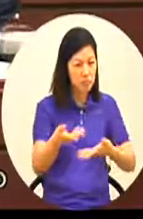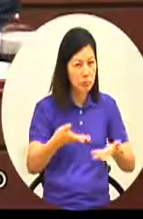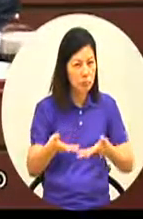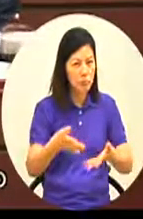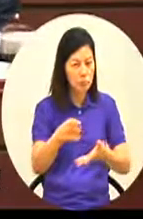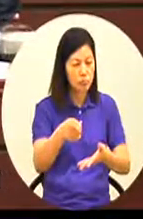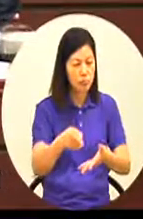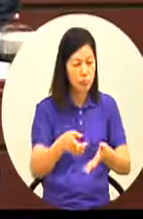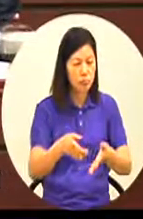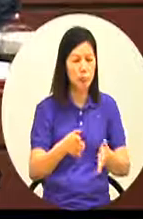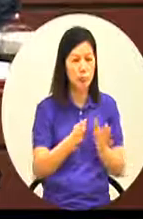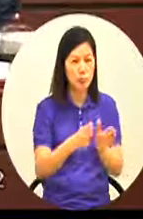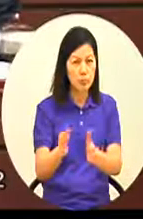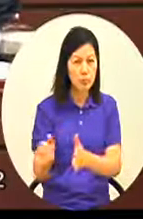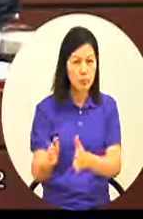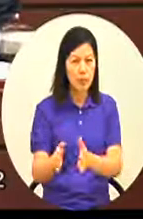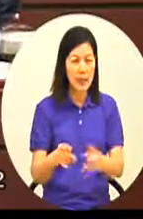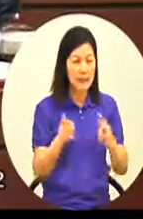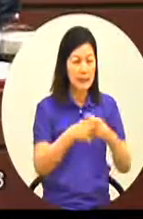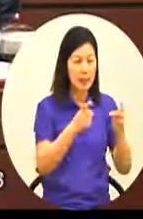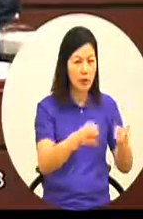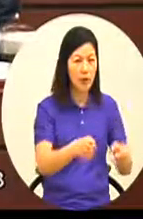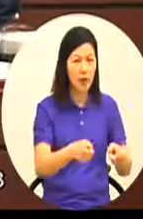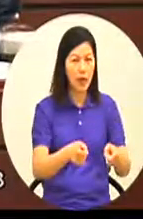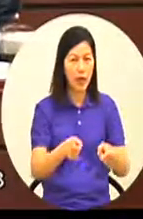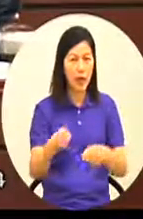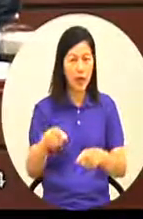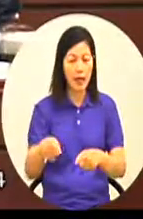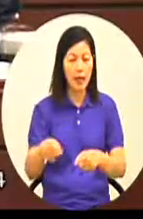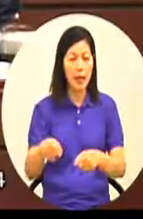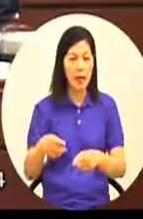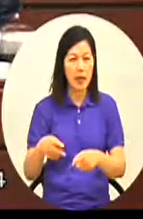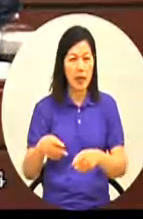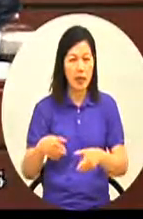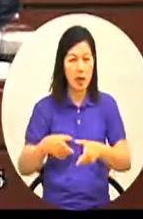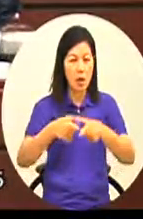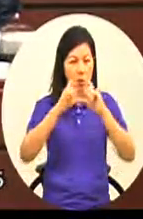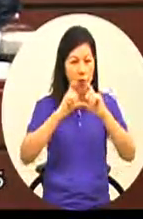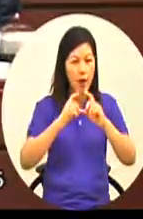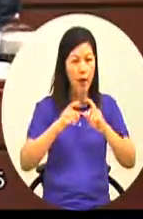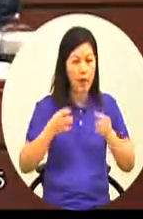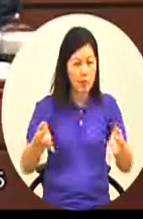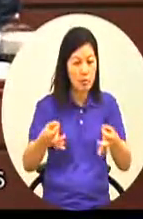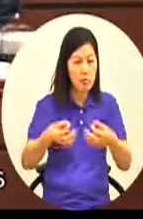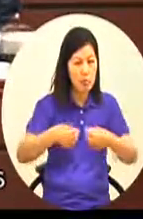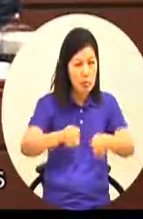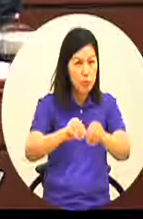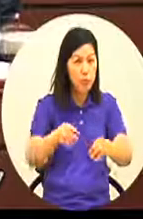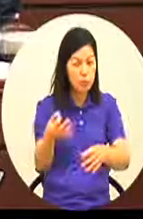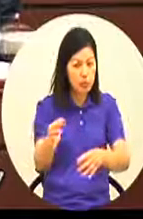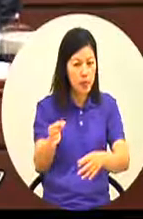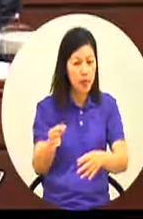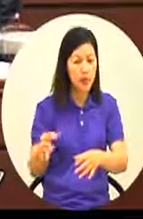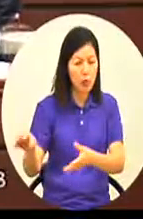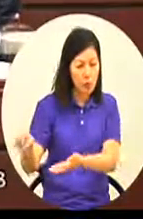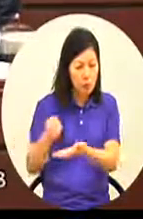小港吼跟前镇地区，因为有回馈金，所以有当时啊，我们也会用回馈金的部分去协助这个部